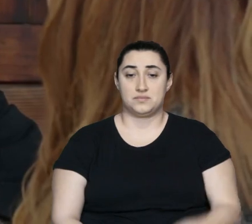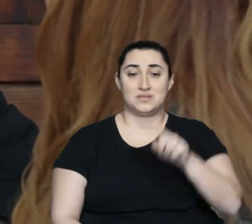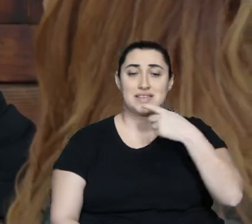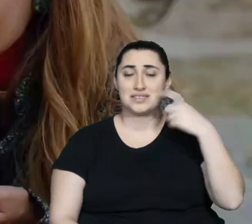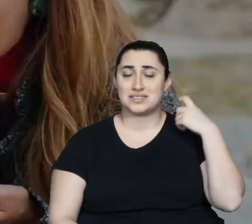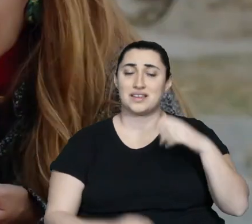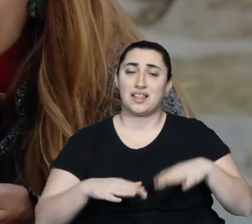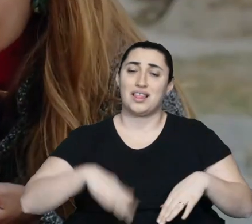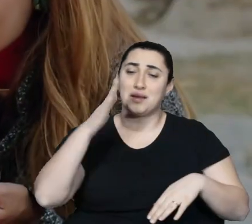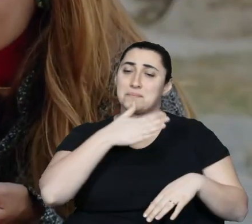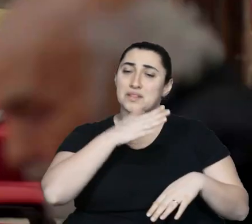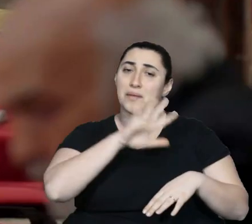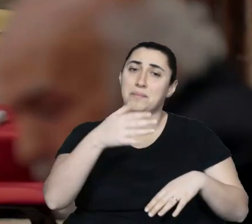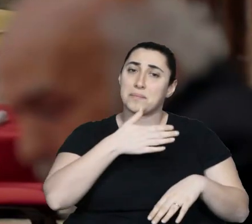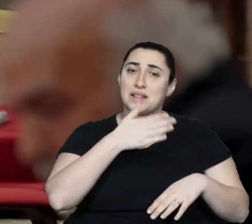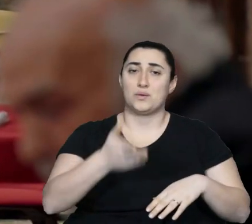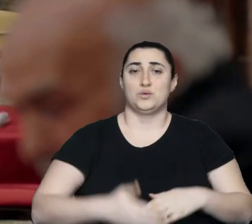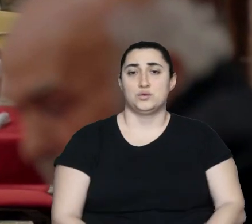buranın eskilerindensin. Herkesi tanırsın.